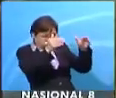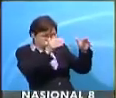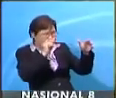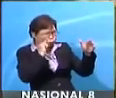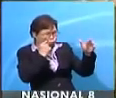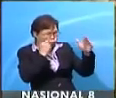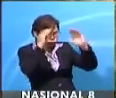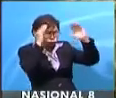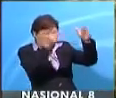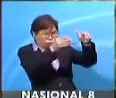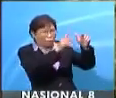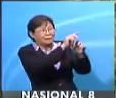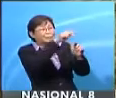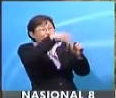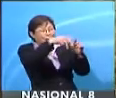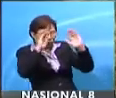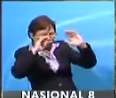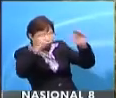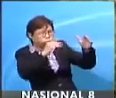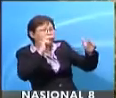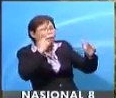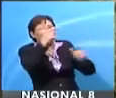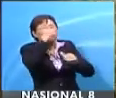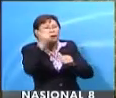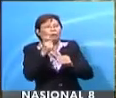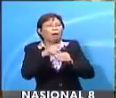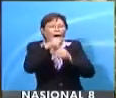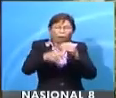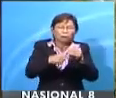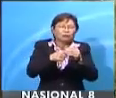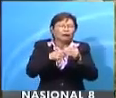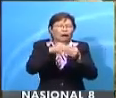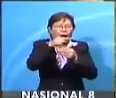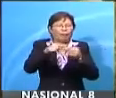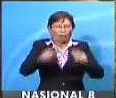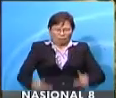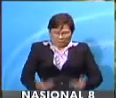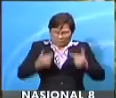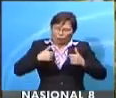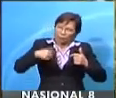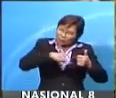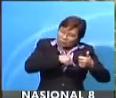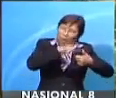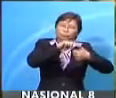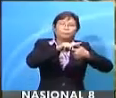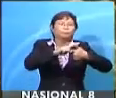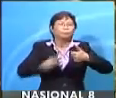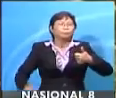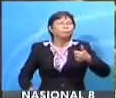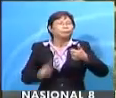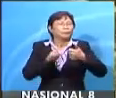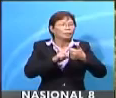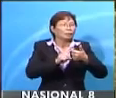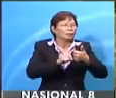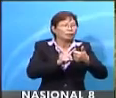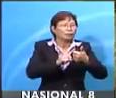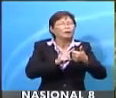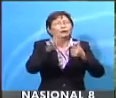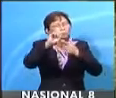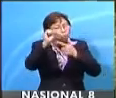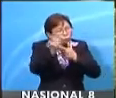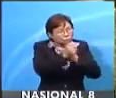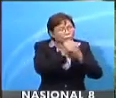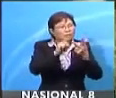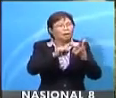serius kerana dia bukan sahaja menyentuh soal kehidupan kita dari segi ekonomi, aspek